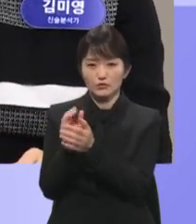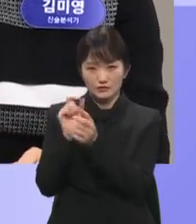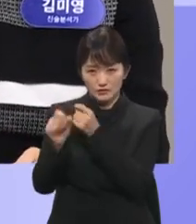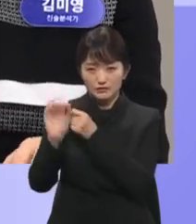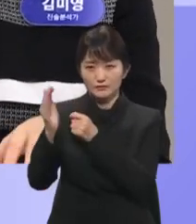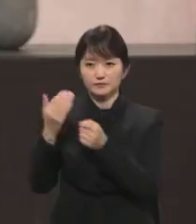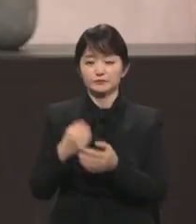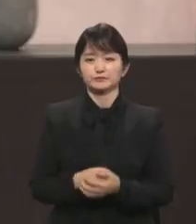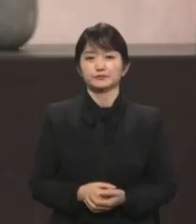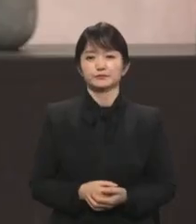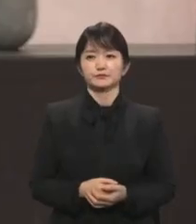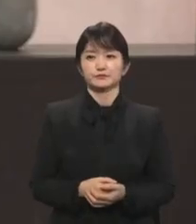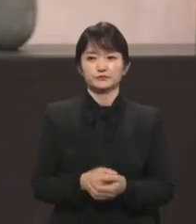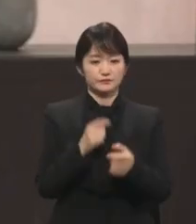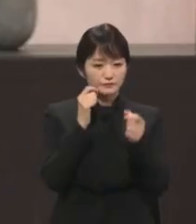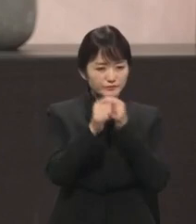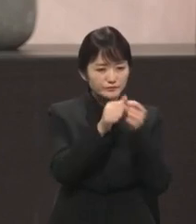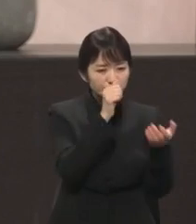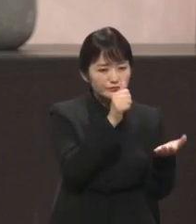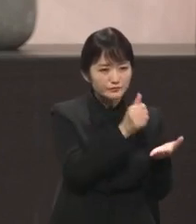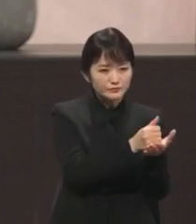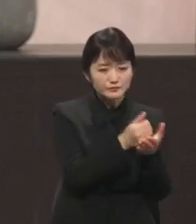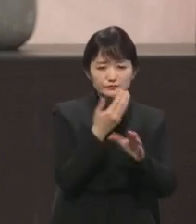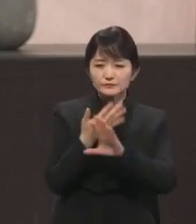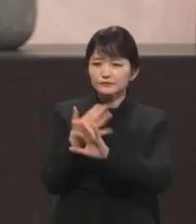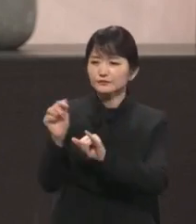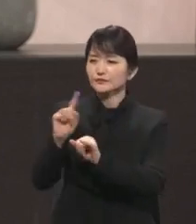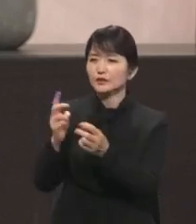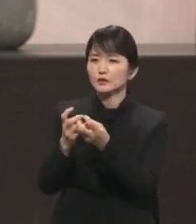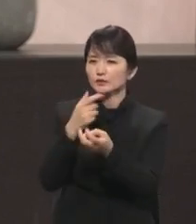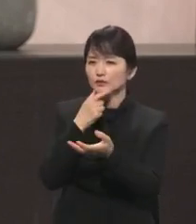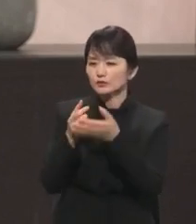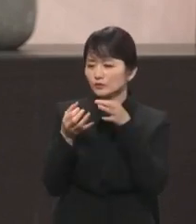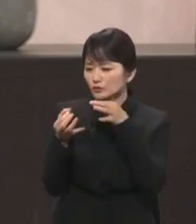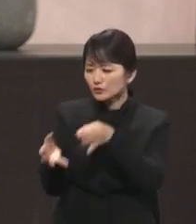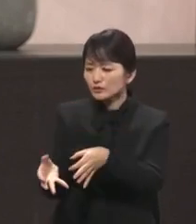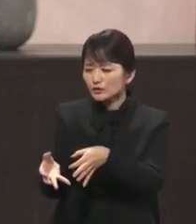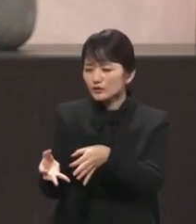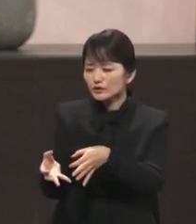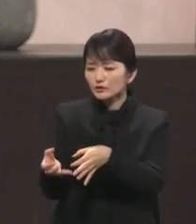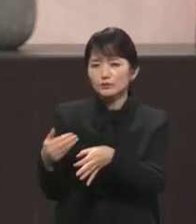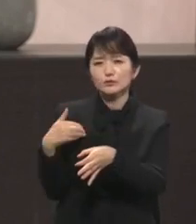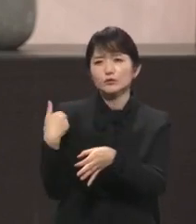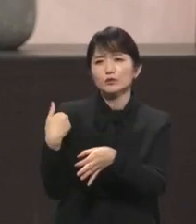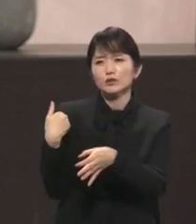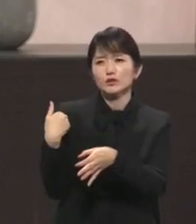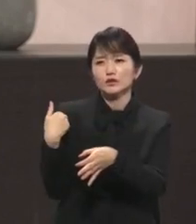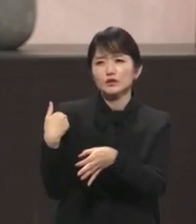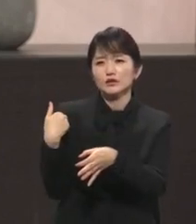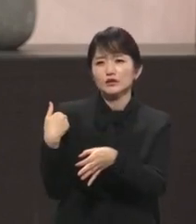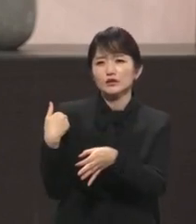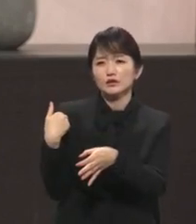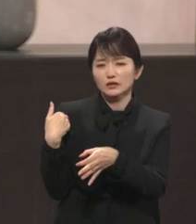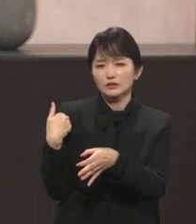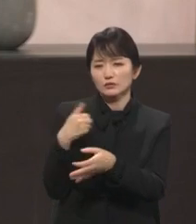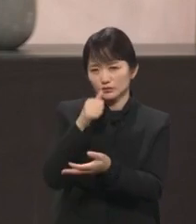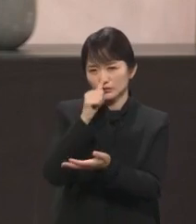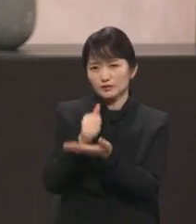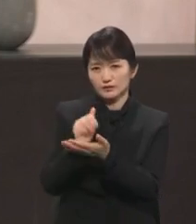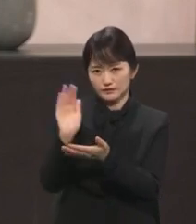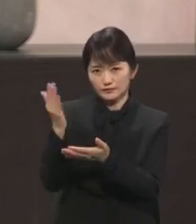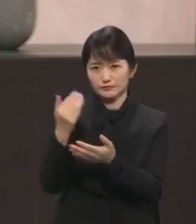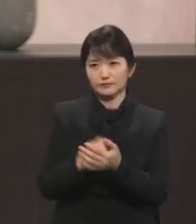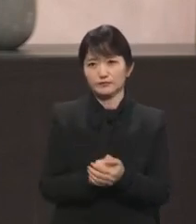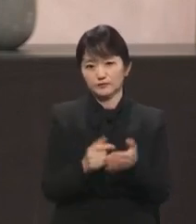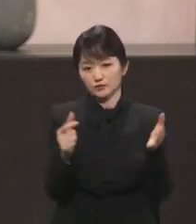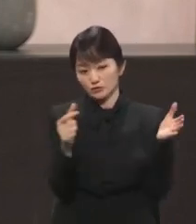상대방이 어떻게 다른 사람을 속이는지 그 구체적 기망행위를 몰라도 성립하는 경우가 상당히 많습니다 그렇다면 명시적으로